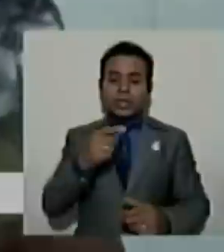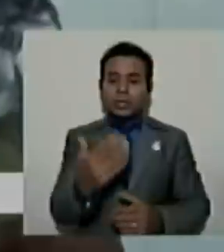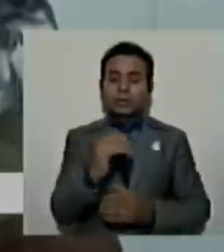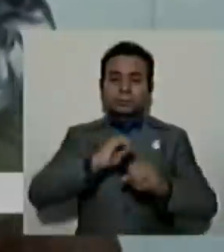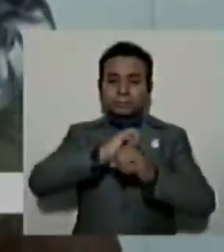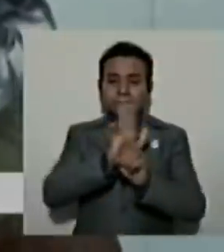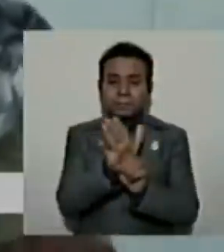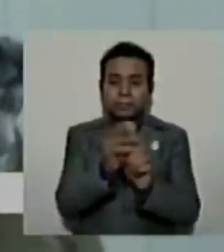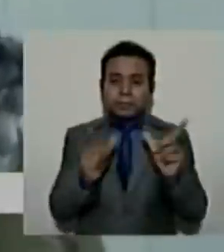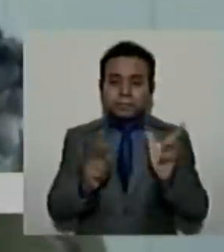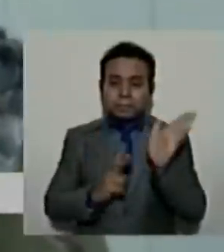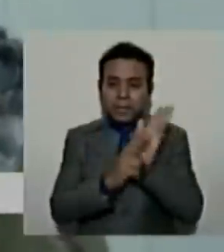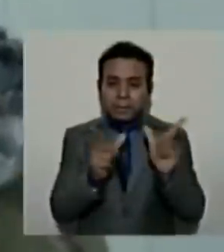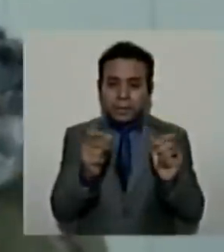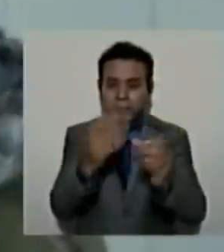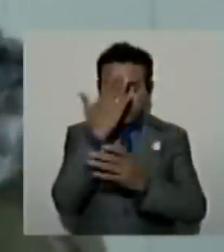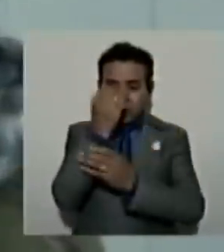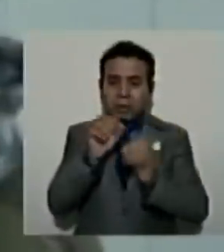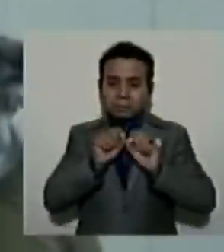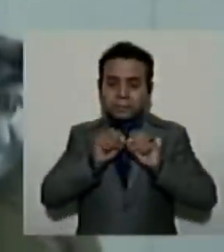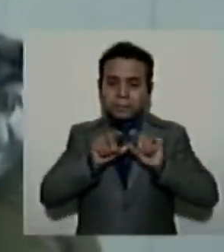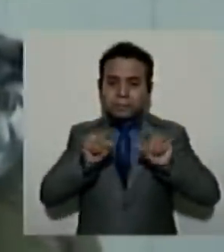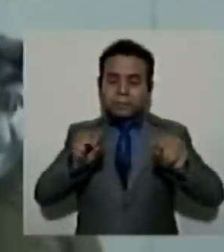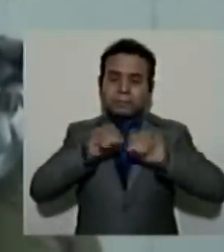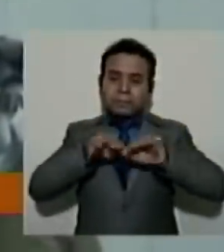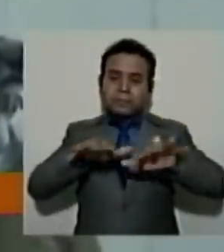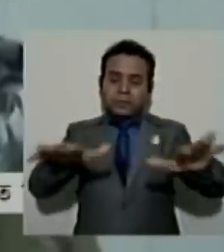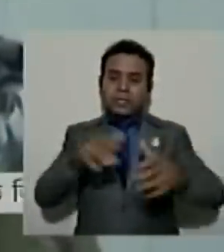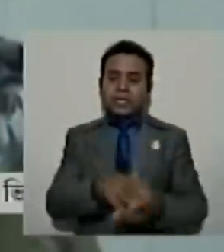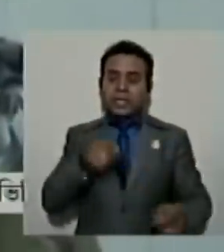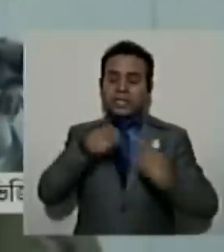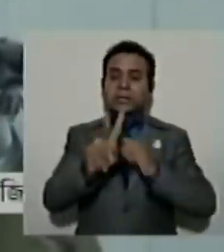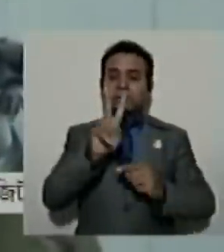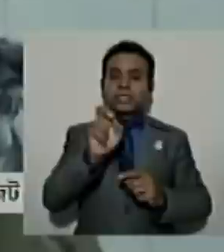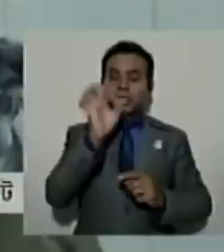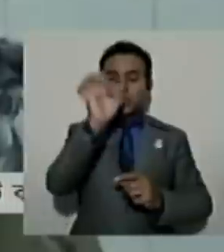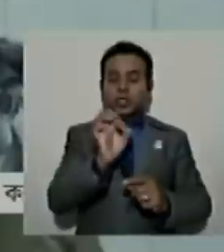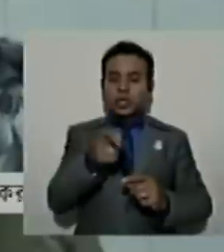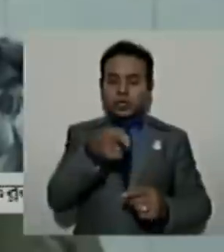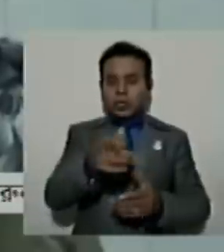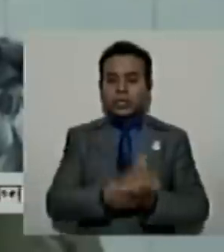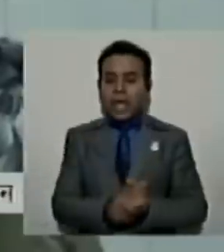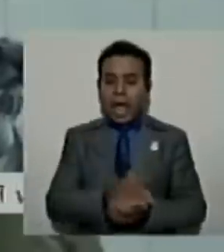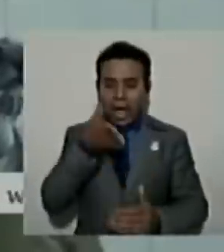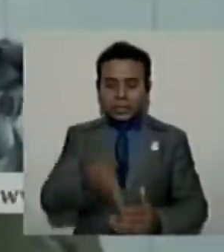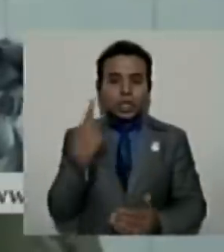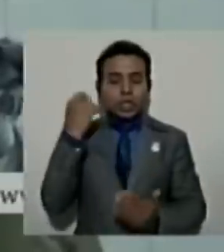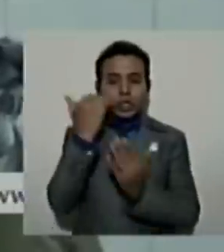20% কাছাকাছি। আমাদের আজকে যা তথ্য আছে এতে গাজীপুরের আক্রান্ত সংখ্যা